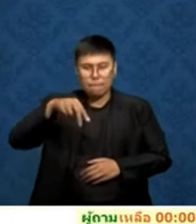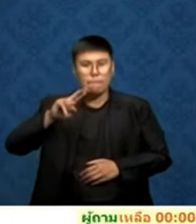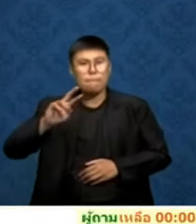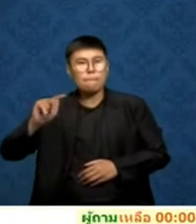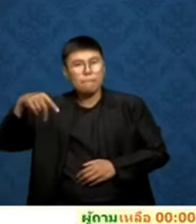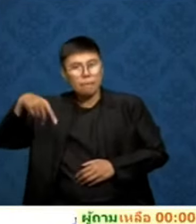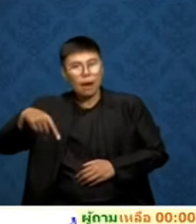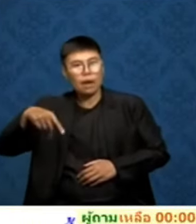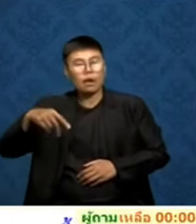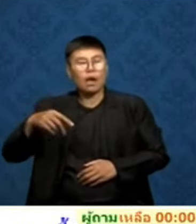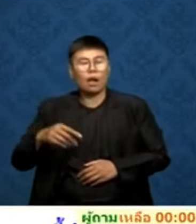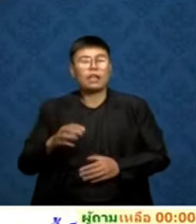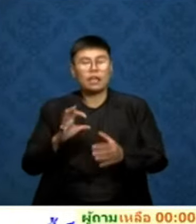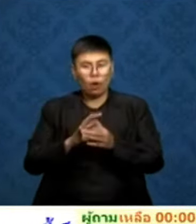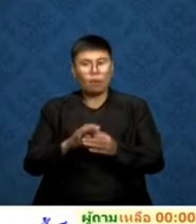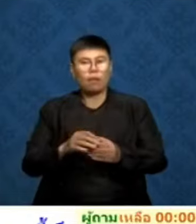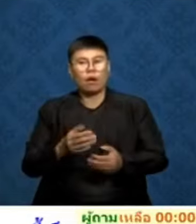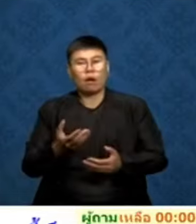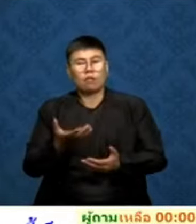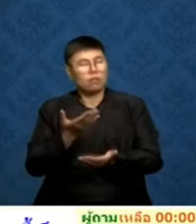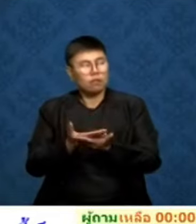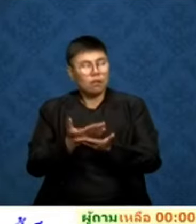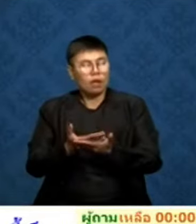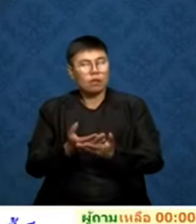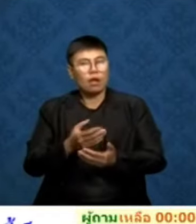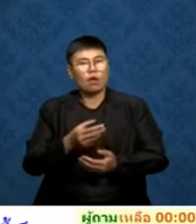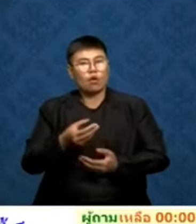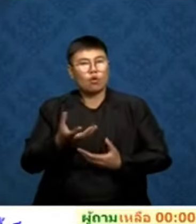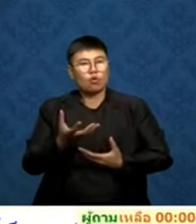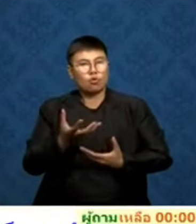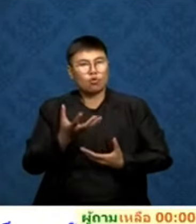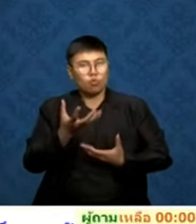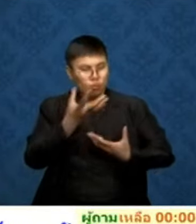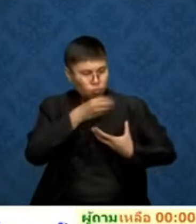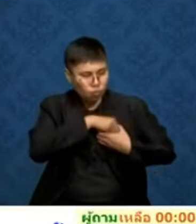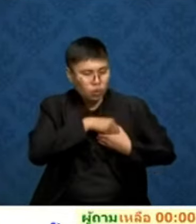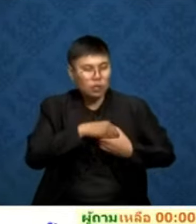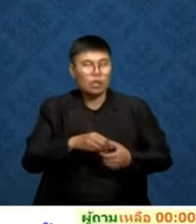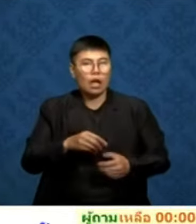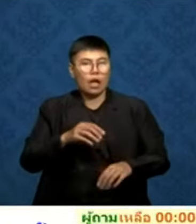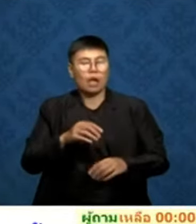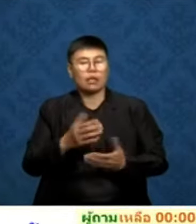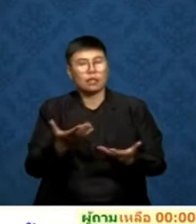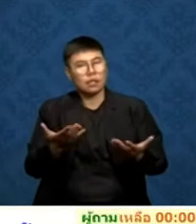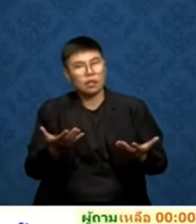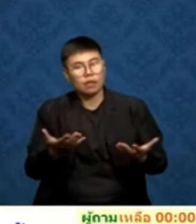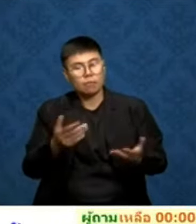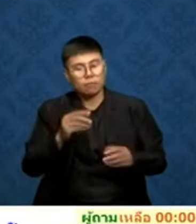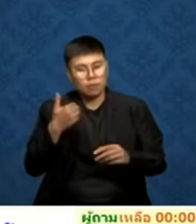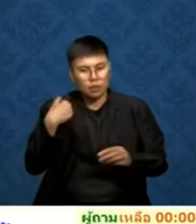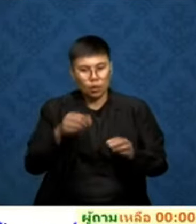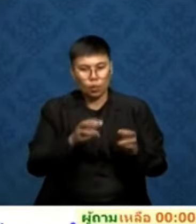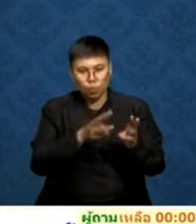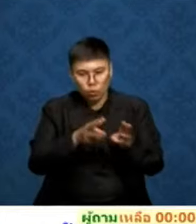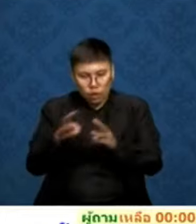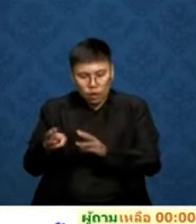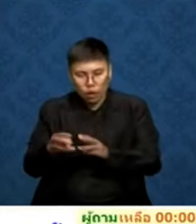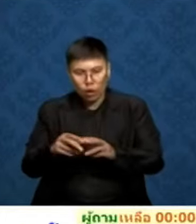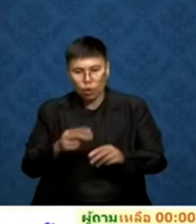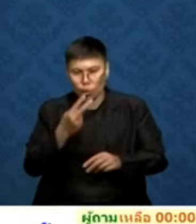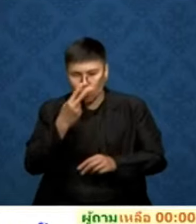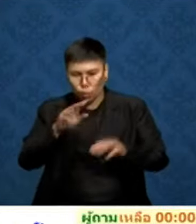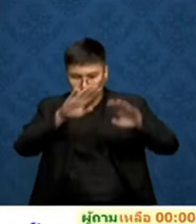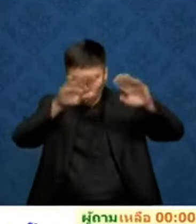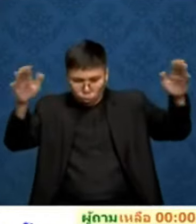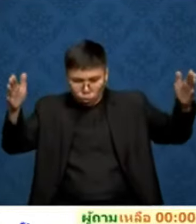และหรือกำไรที่มีนะครับมาตรฐานอุตสาหกรรมวันนี้จะต้องมีการตรวจถี่ขึ้นวิธีการตรวจถี่ก็ตรวจที่ตู้แล้วก็ไปตรว